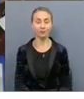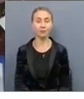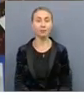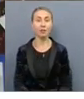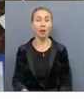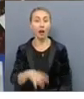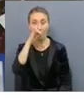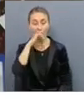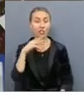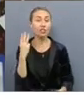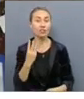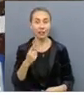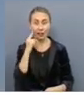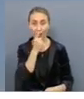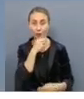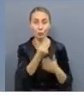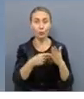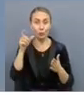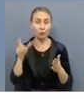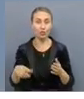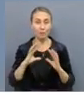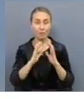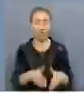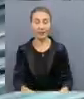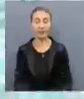Казахстанская Швейцария глазами художников мира.